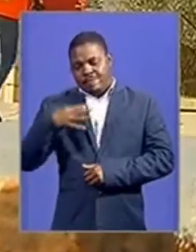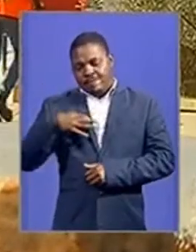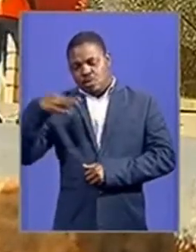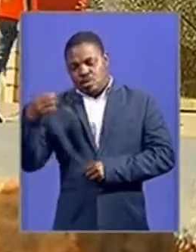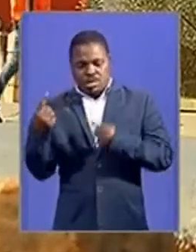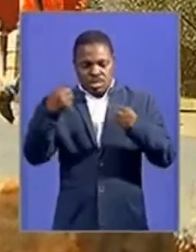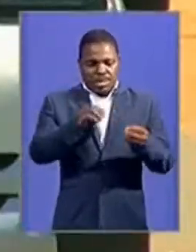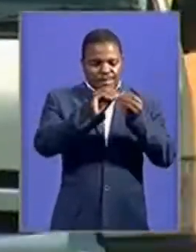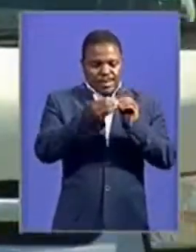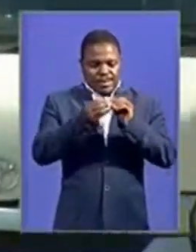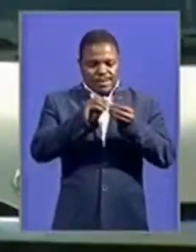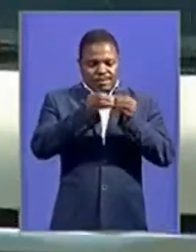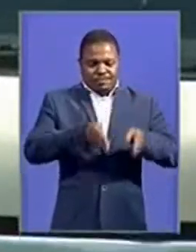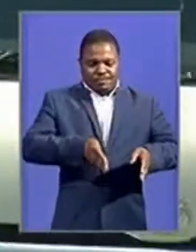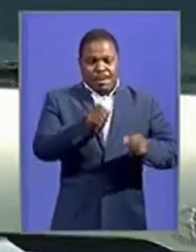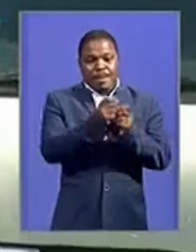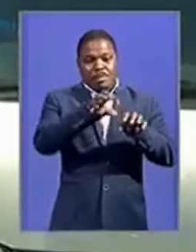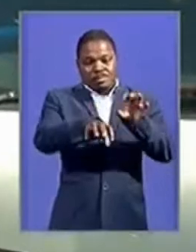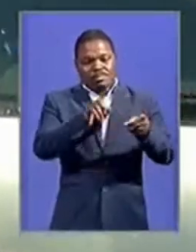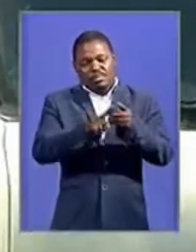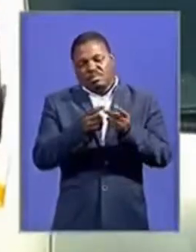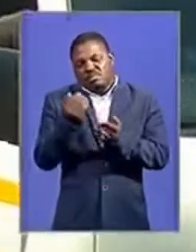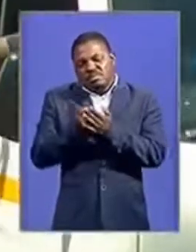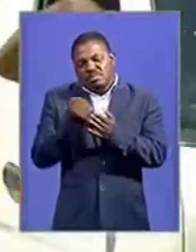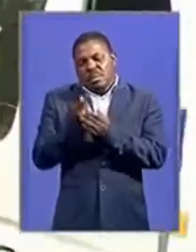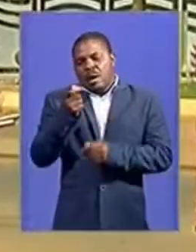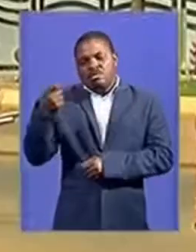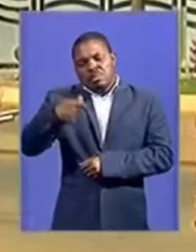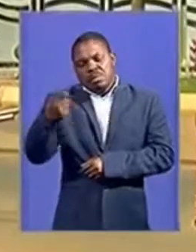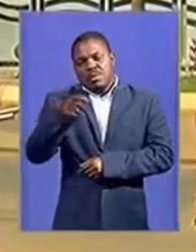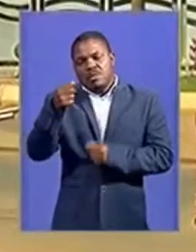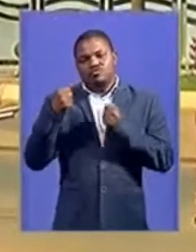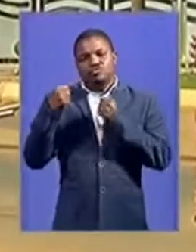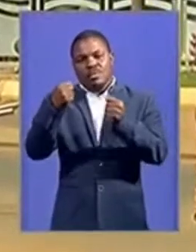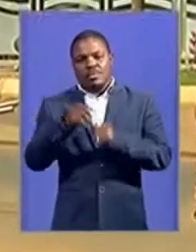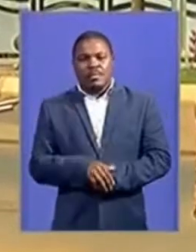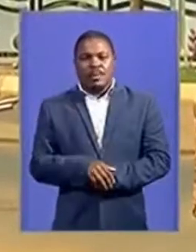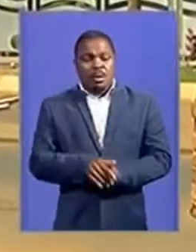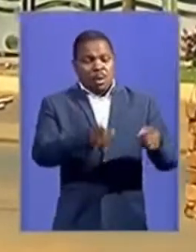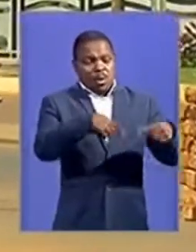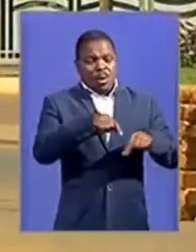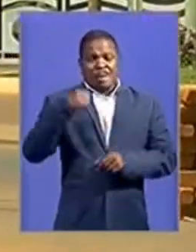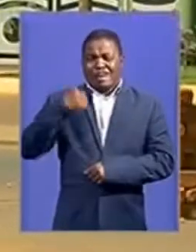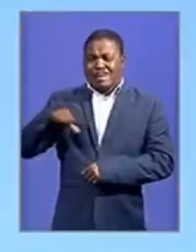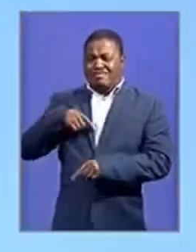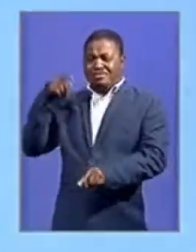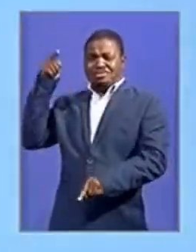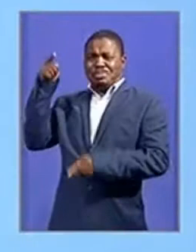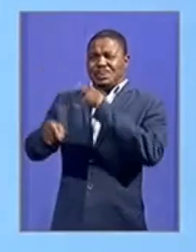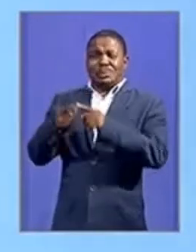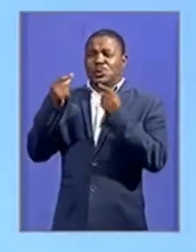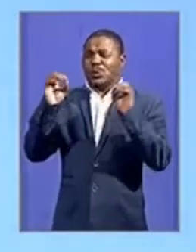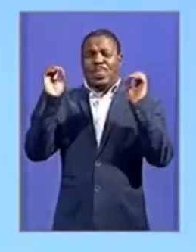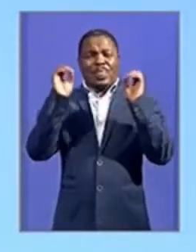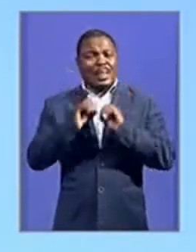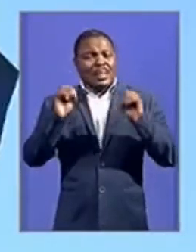bobona go lokiša tsela ye ka go le lengwe le go itirela letseno go tšwa go baotledi. Ba latofatša masepala ka go se dire selo go netefatša gore